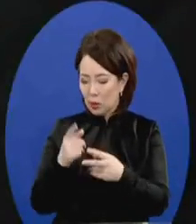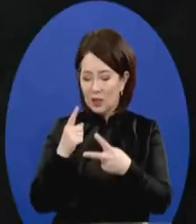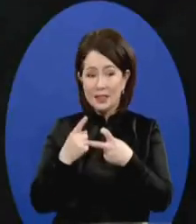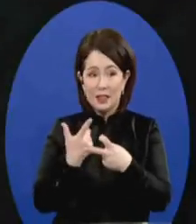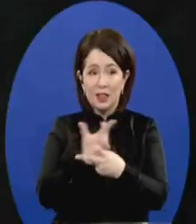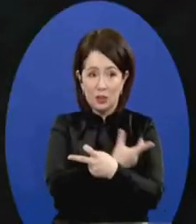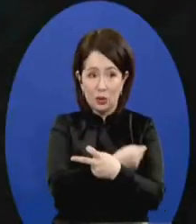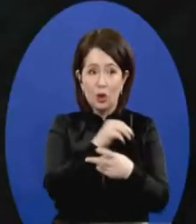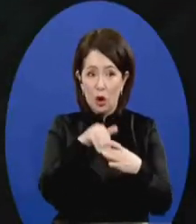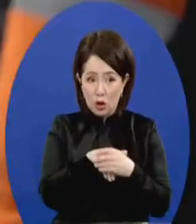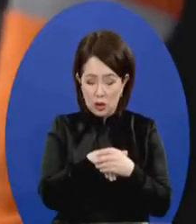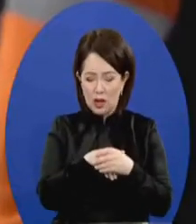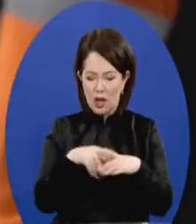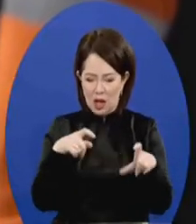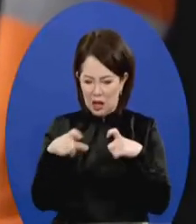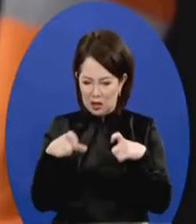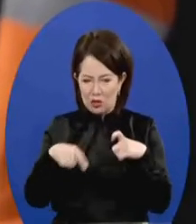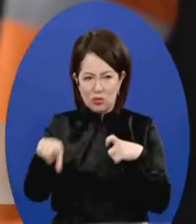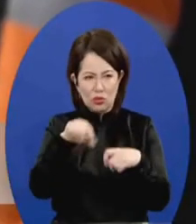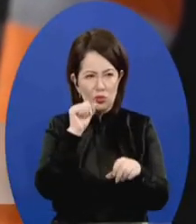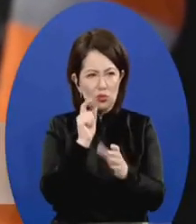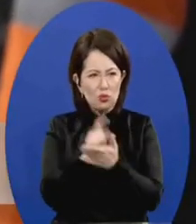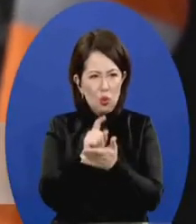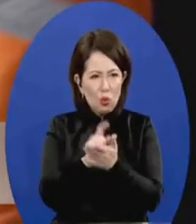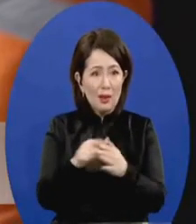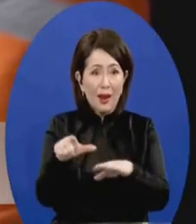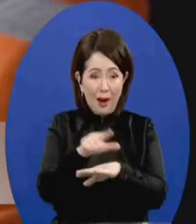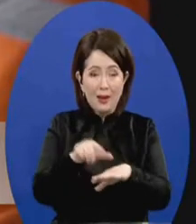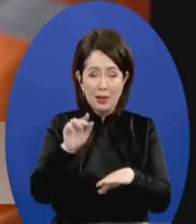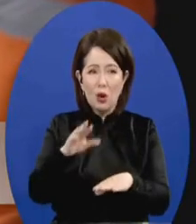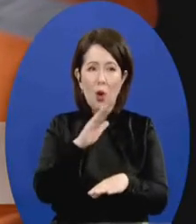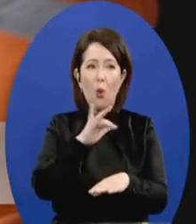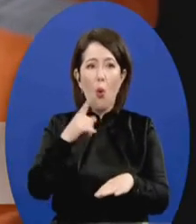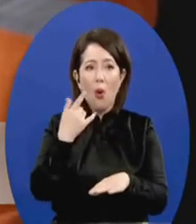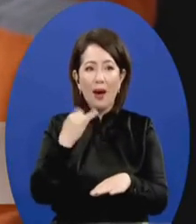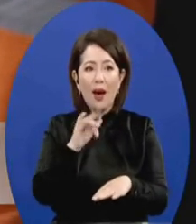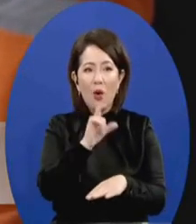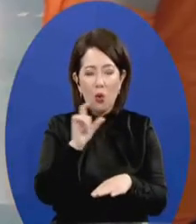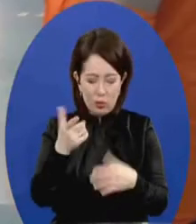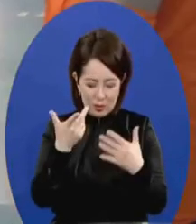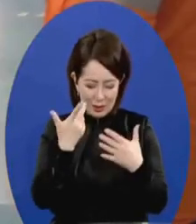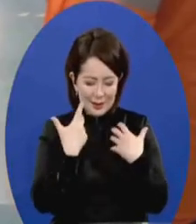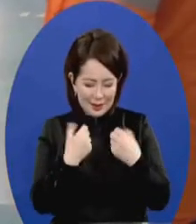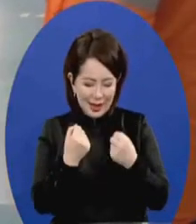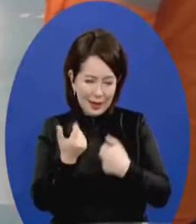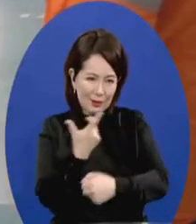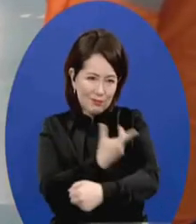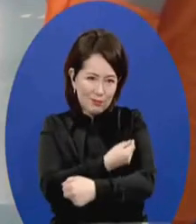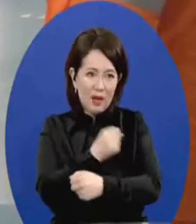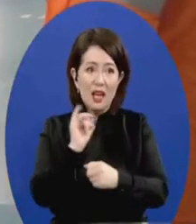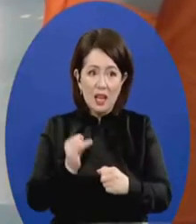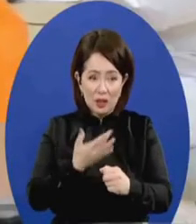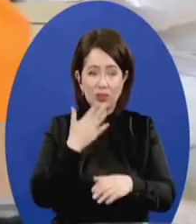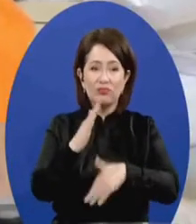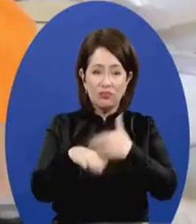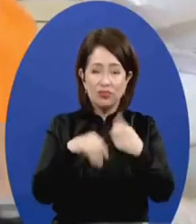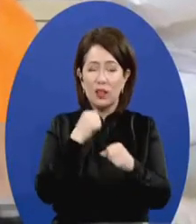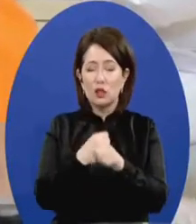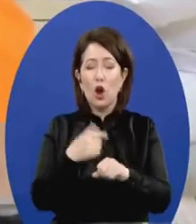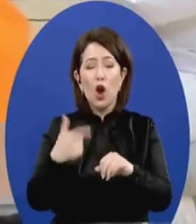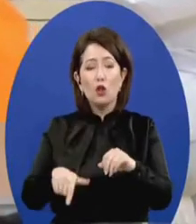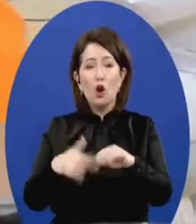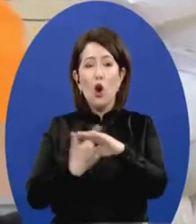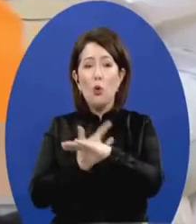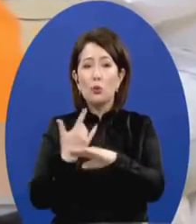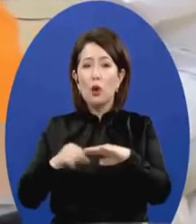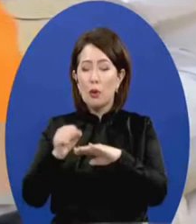хамрагдаад байна. Эдийн засгийн гол суурь болсон Уул Уурхайн бүс нутаг учир уурхачтай дархлаажуулалтанд хамруулах ажлыг идэвхтэй өрнүүлж байна. Өнөөдөр Өмнөгов